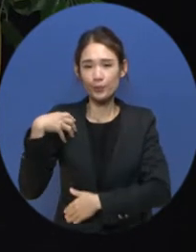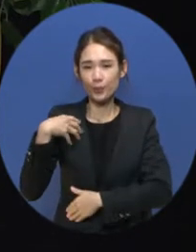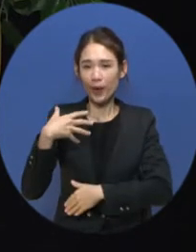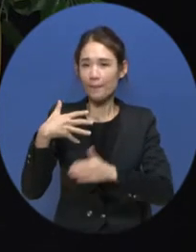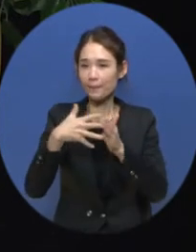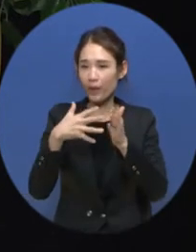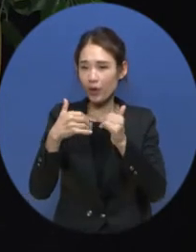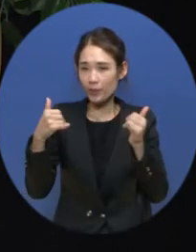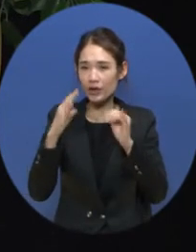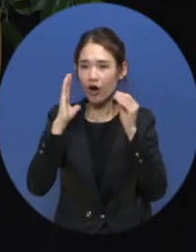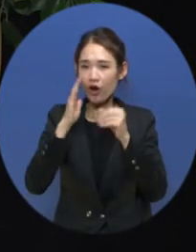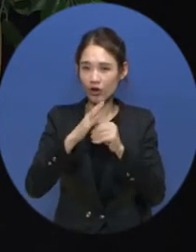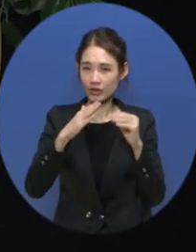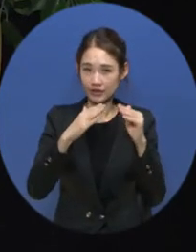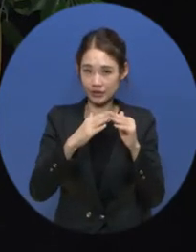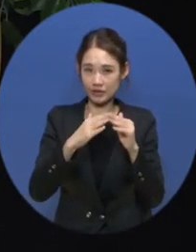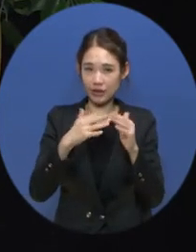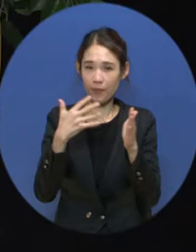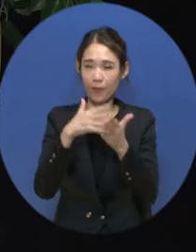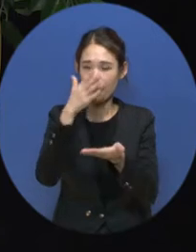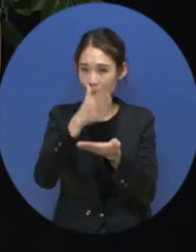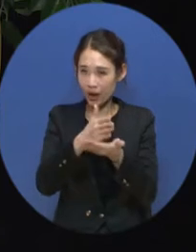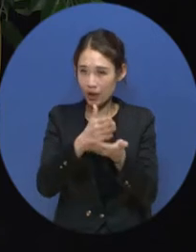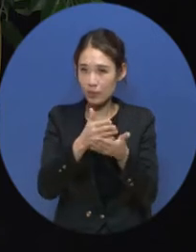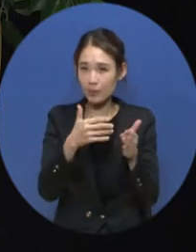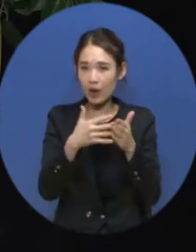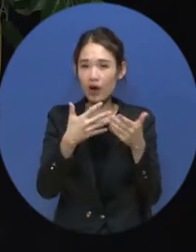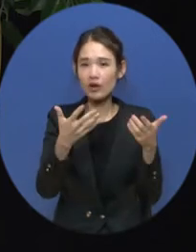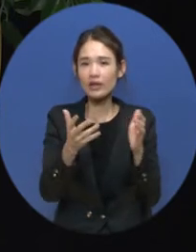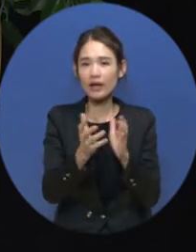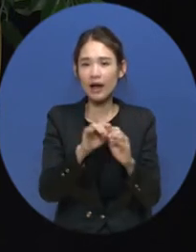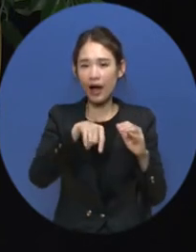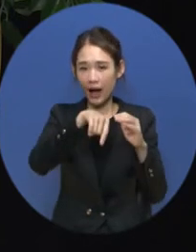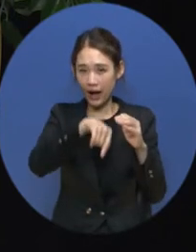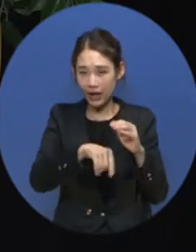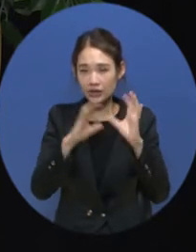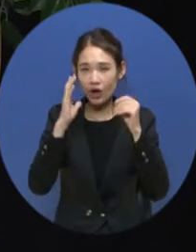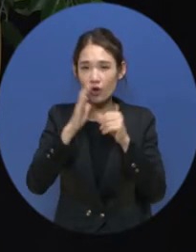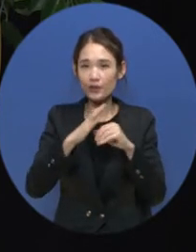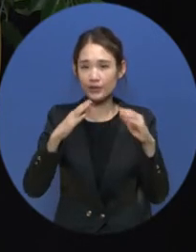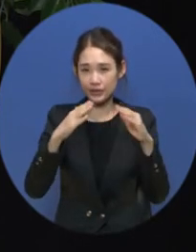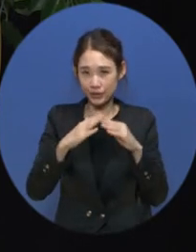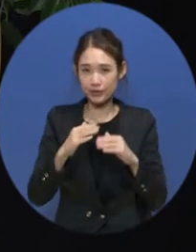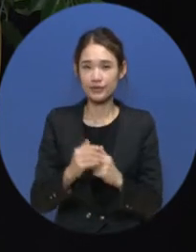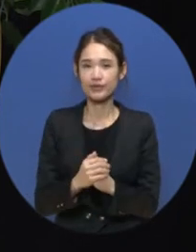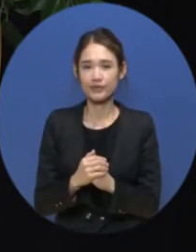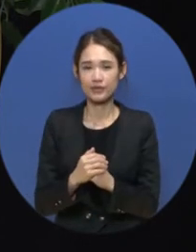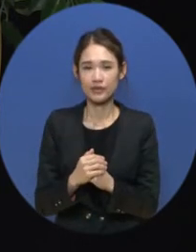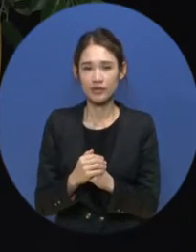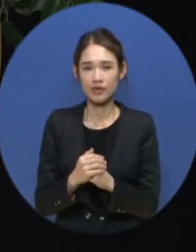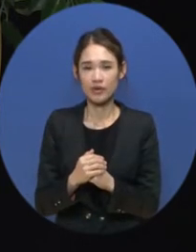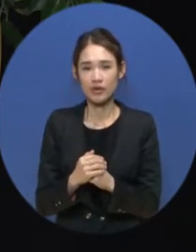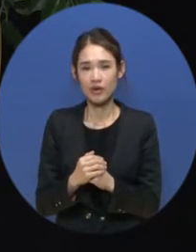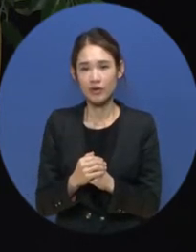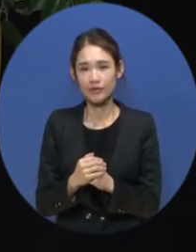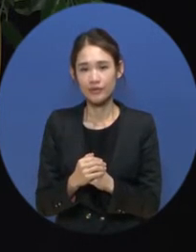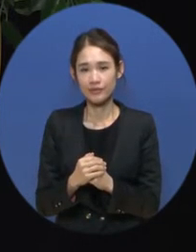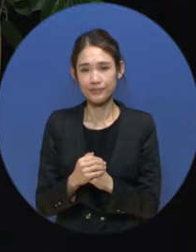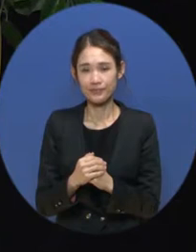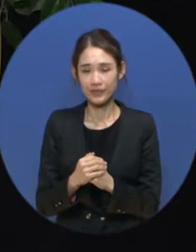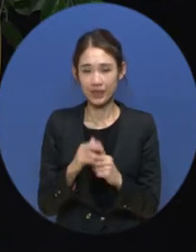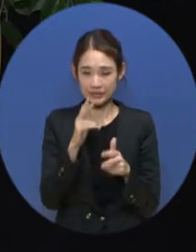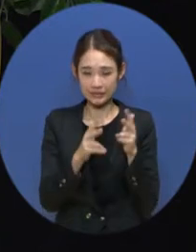법인 어린이집, 그다음에 법인 외에 뭐냐 법인 단체 등 어린이집이 있고요. 네. 그다음에 이제